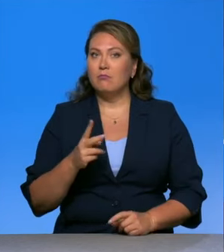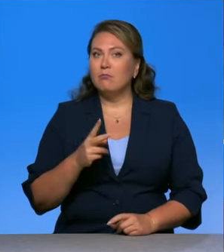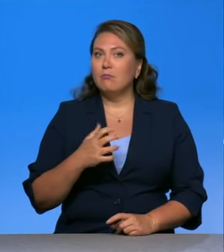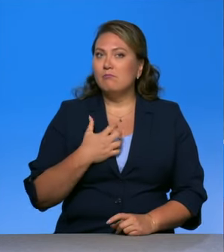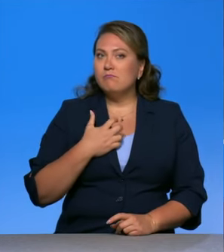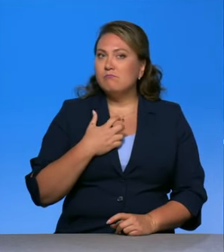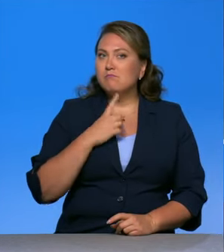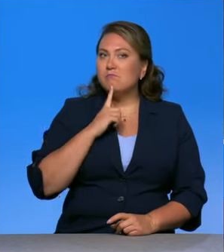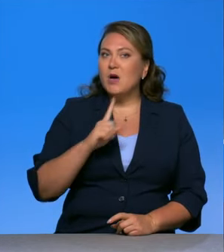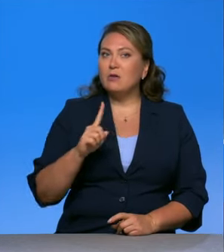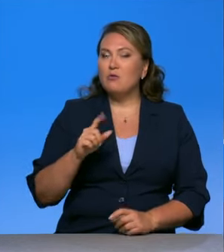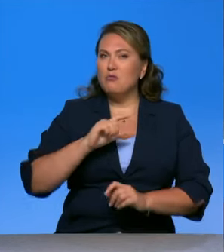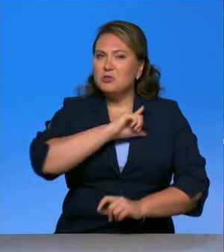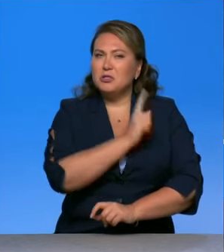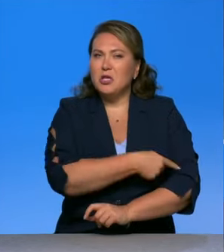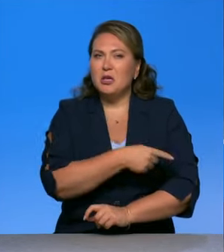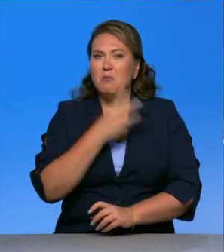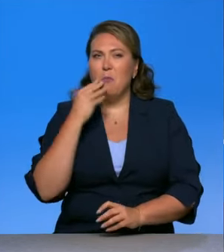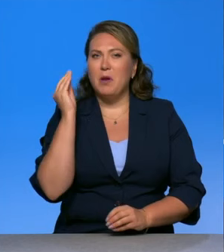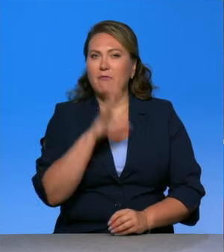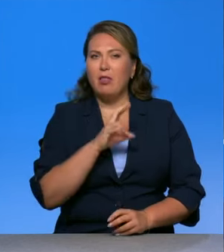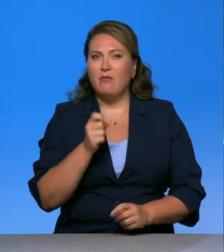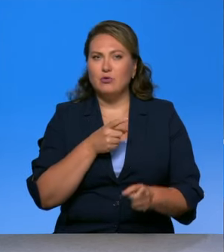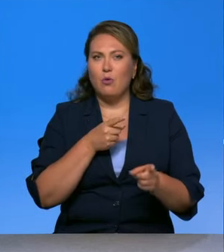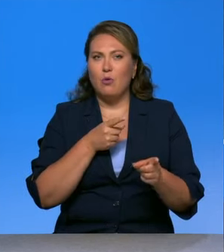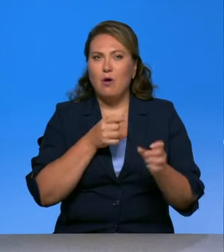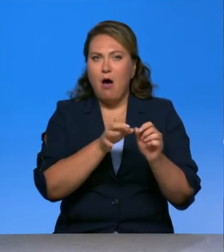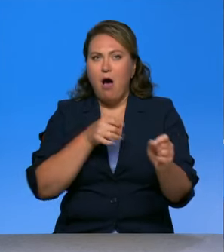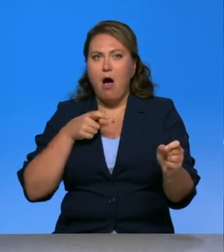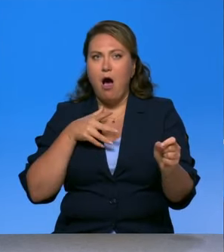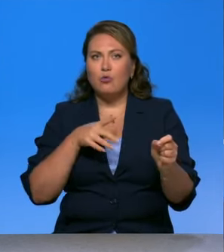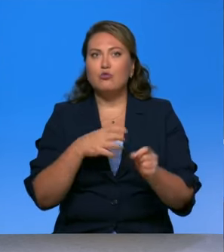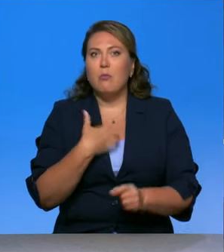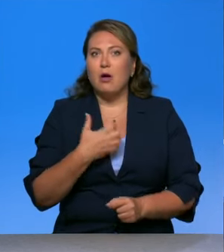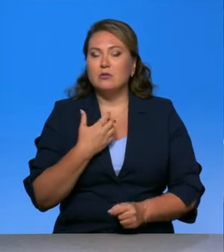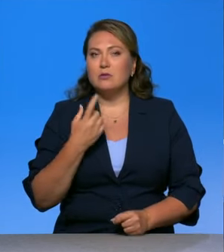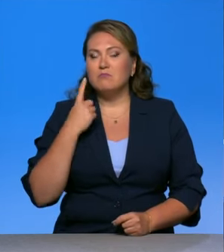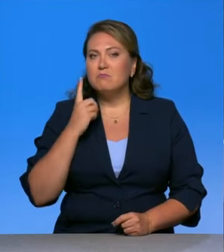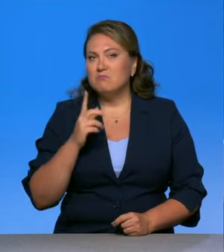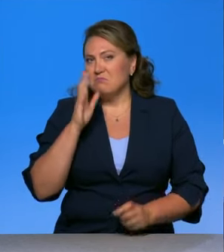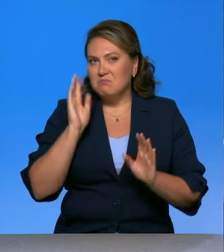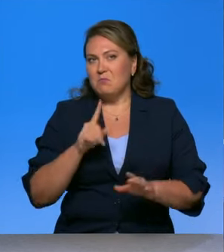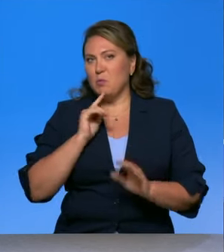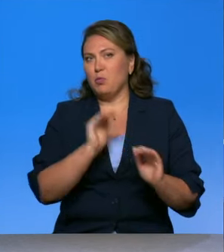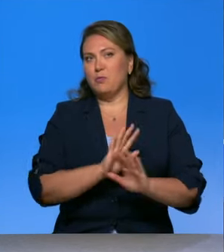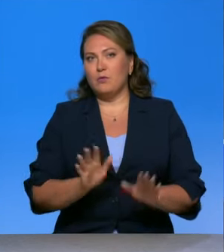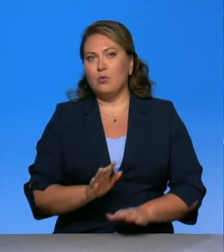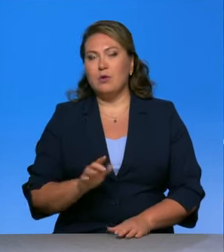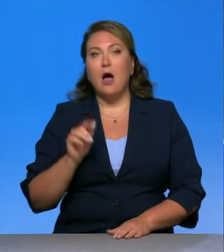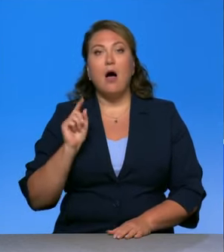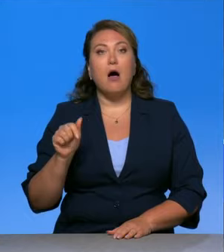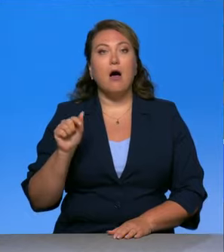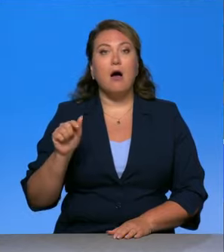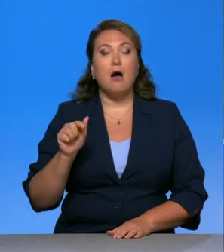ему наплевать на все это оружие. И выбор у него был, брать ли оружие. Ведь и Кук, и Магеллан